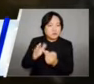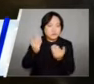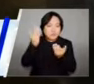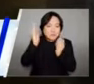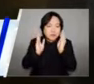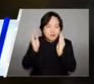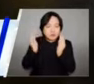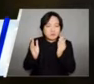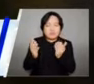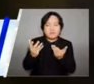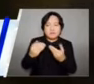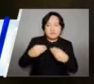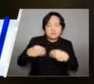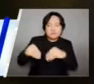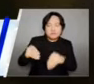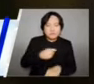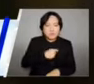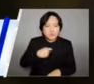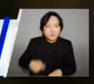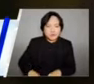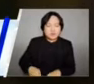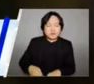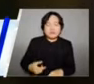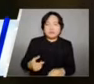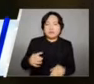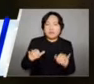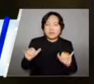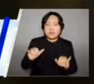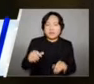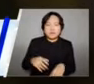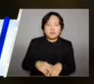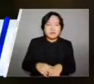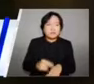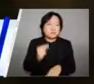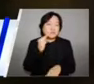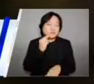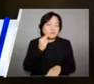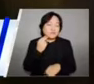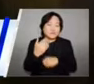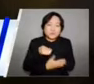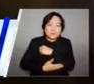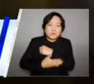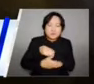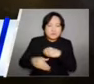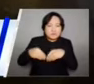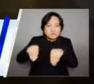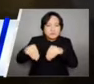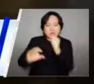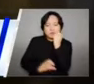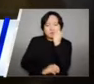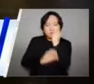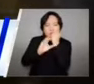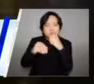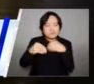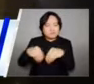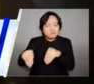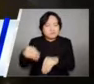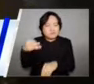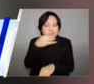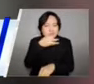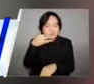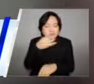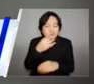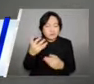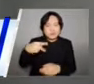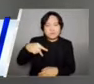Nigerian nationals na nakatira dito sa mga condo units sa Pasay at sa